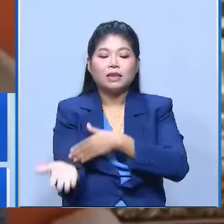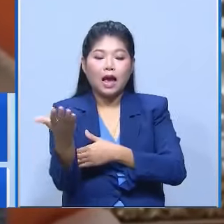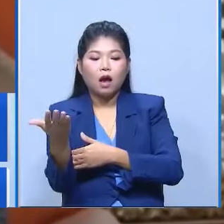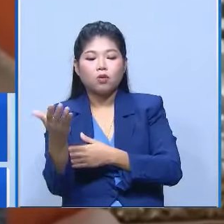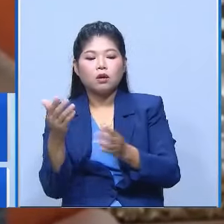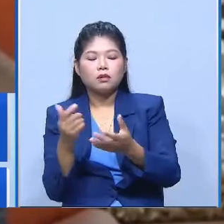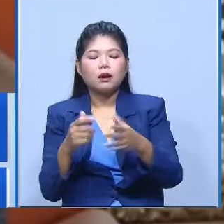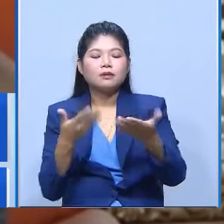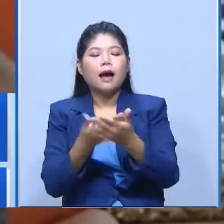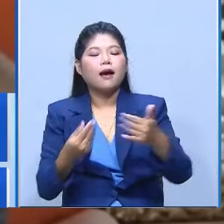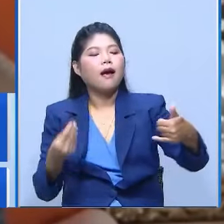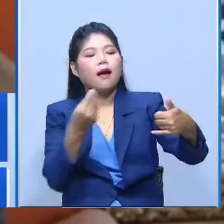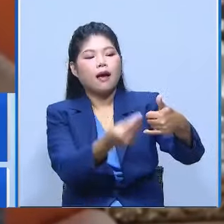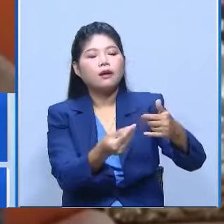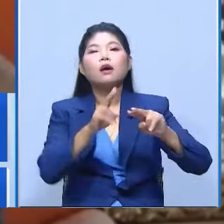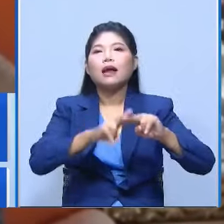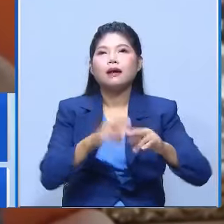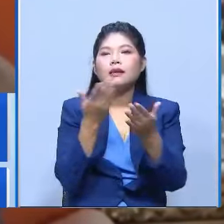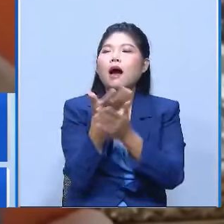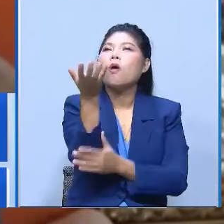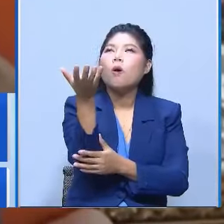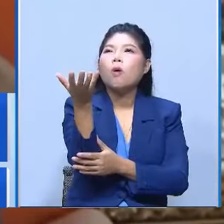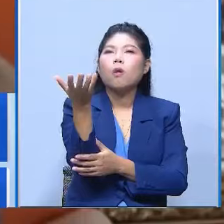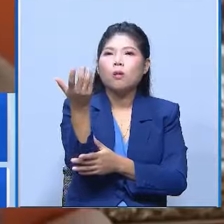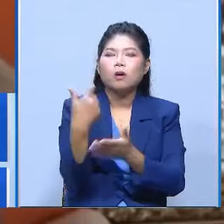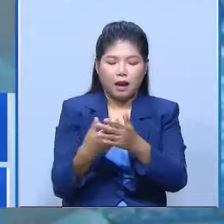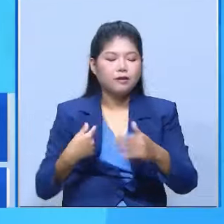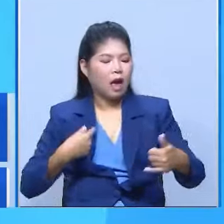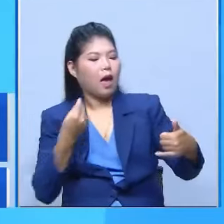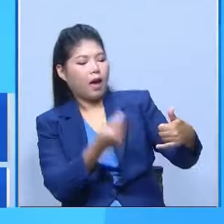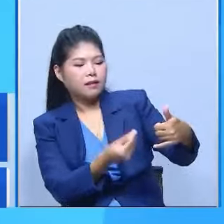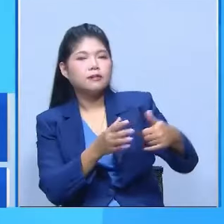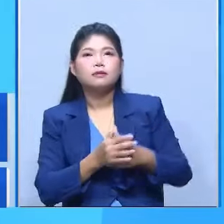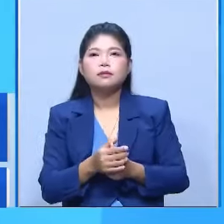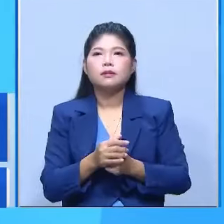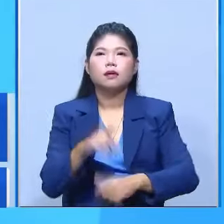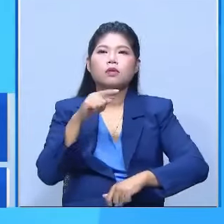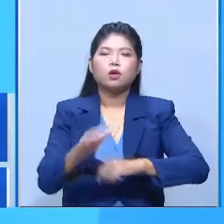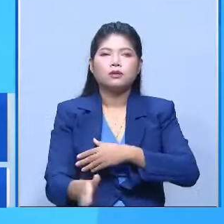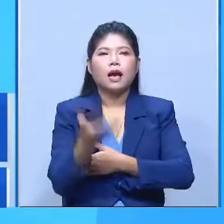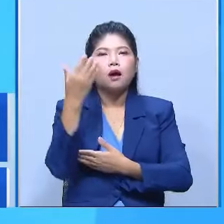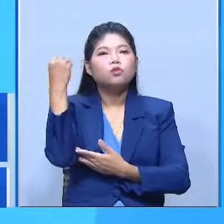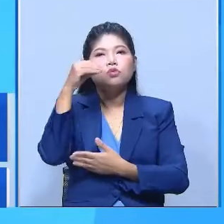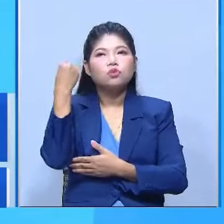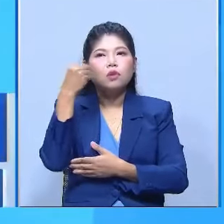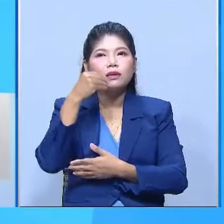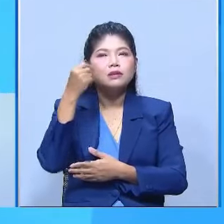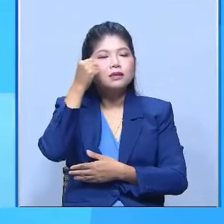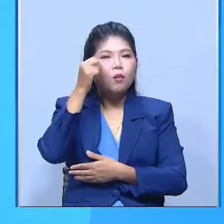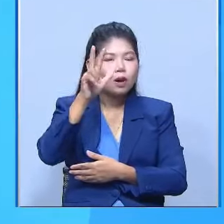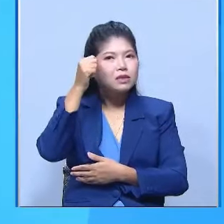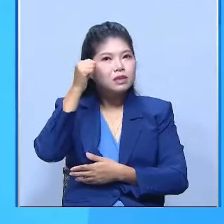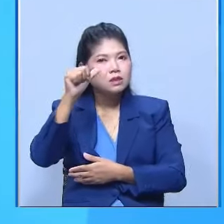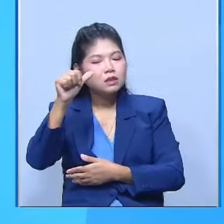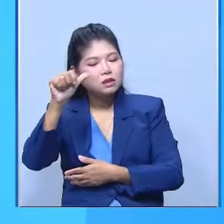ตังค์แกบ้างแกก็จะนั่งขอตังค์เงี้ยตอนช่วงเช้าๆนะคะแล้วก็จะมา 3-4 วัน5วันเนี้ยแกก็จะมาตรงเนี้ยมาช่